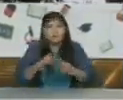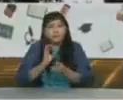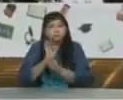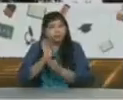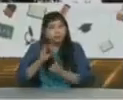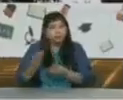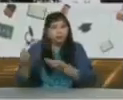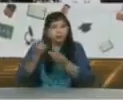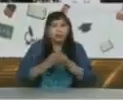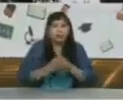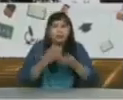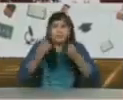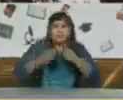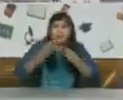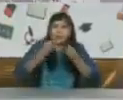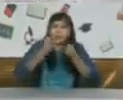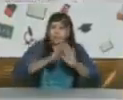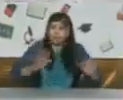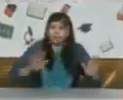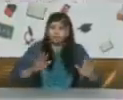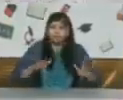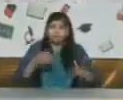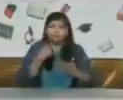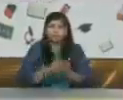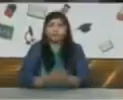हमें भागना नहीं चाहिए।